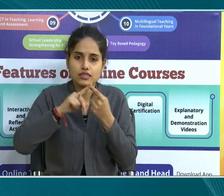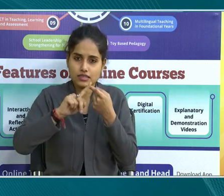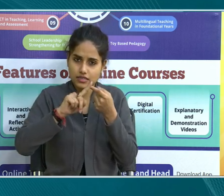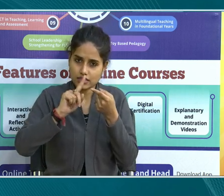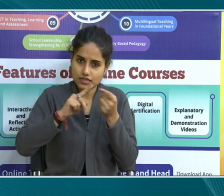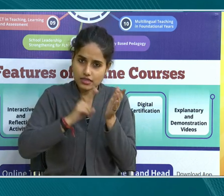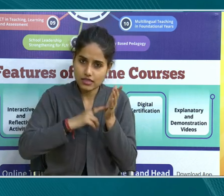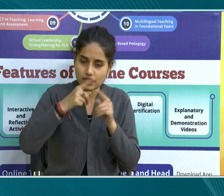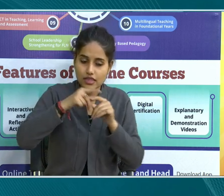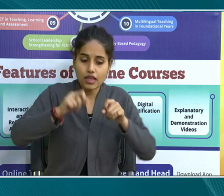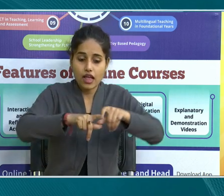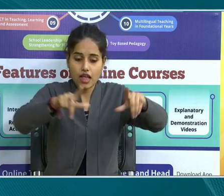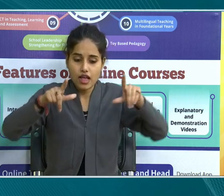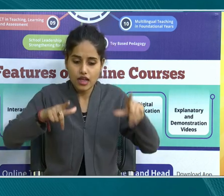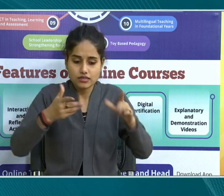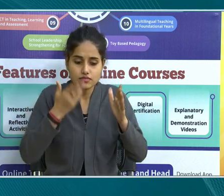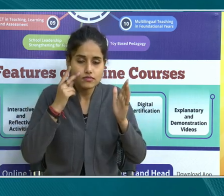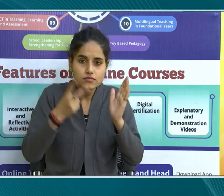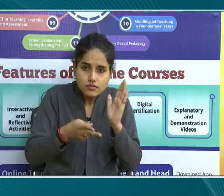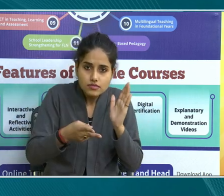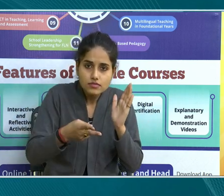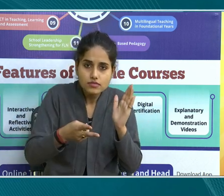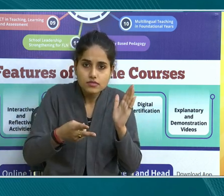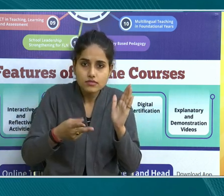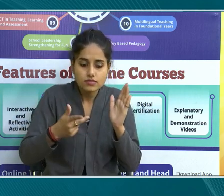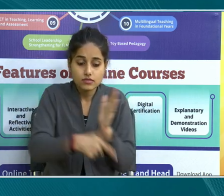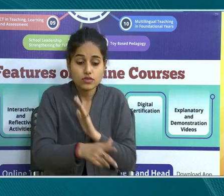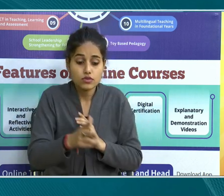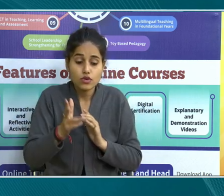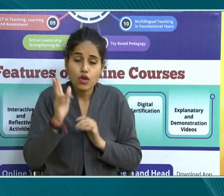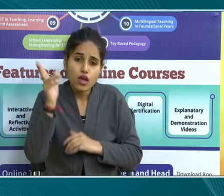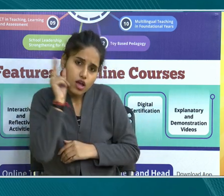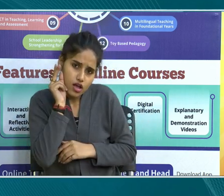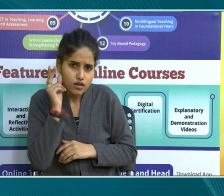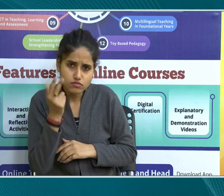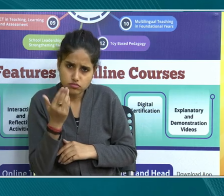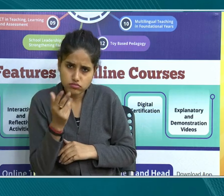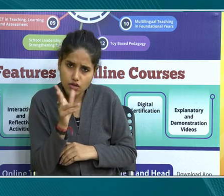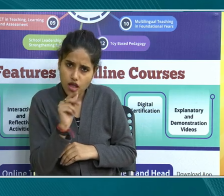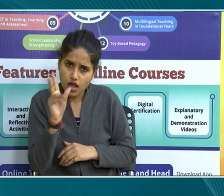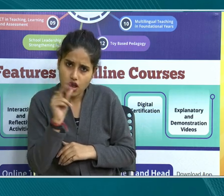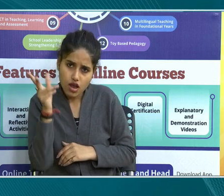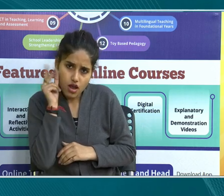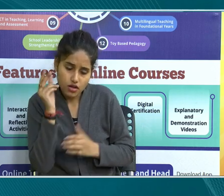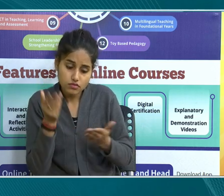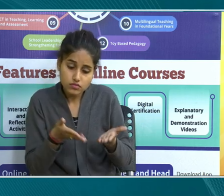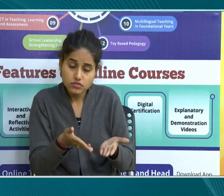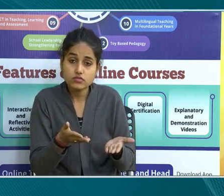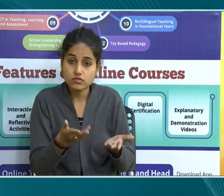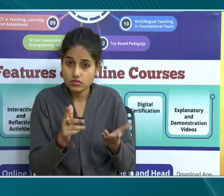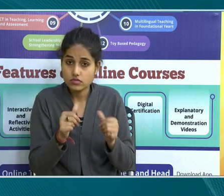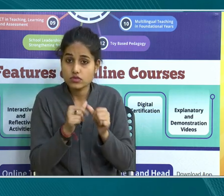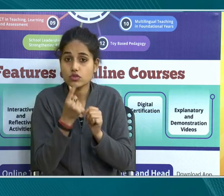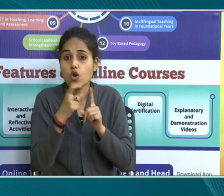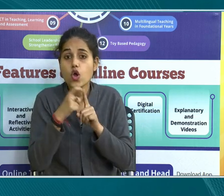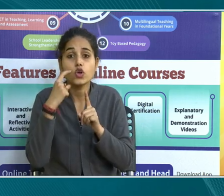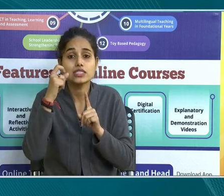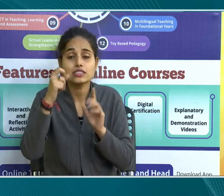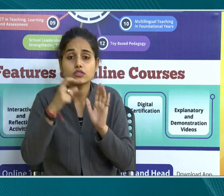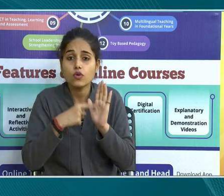स सकते हैं बड़ा हो जाएगा सारा कंटेंट आप उसको ओडियो मोड में भी सुन सकते हैं आपके पास ओडियो मोड में भी पूरा